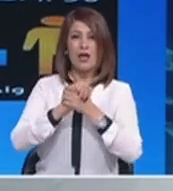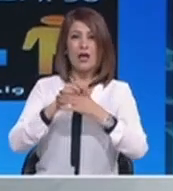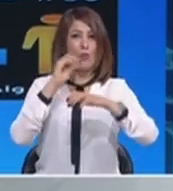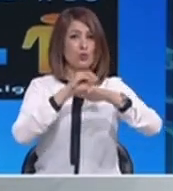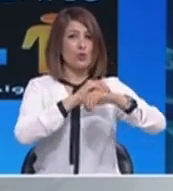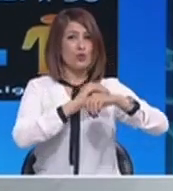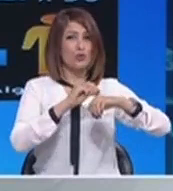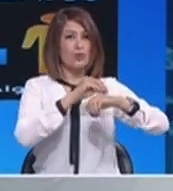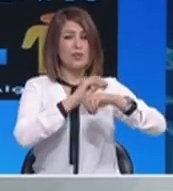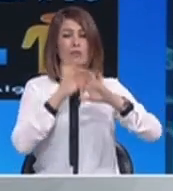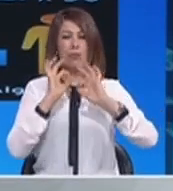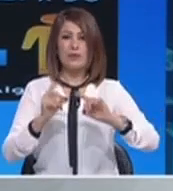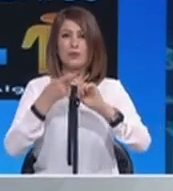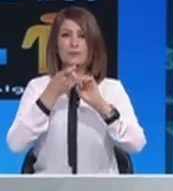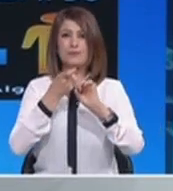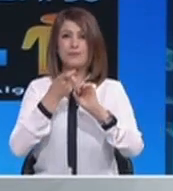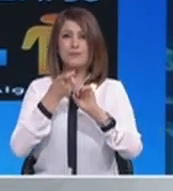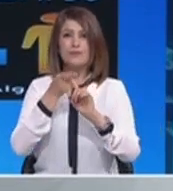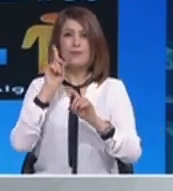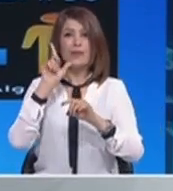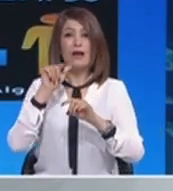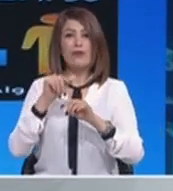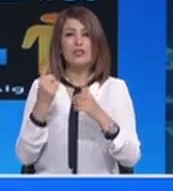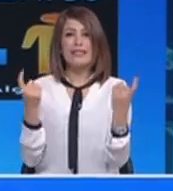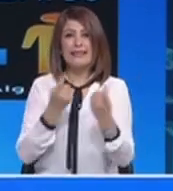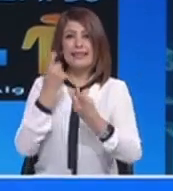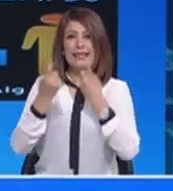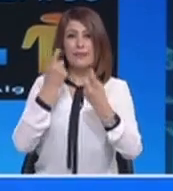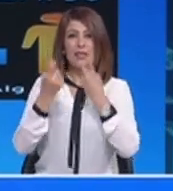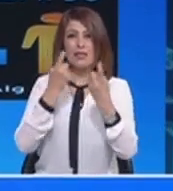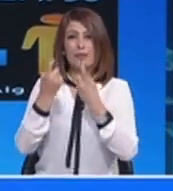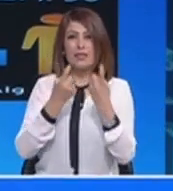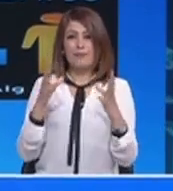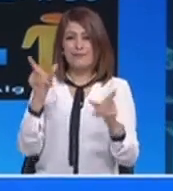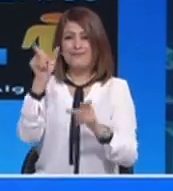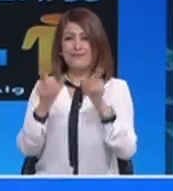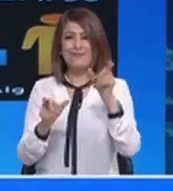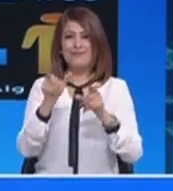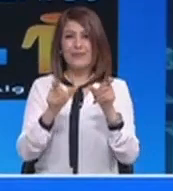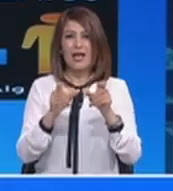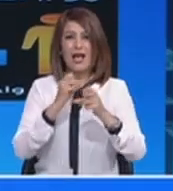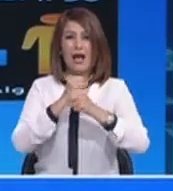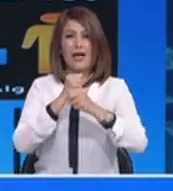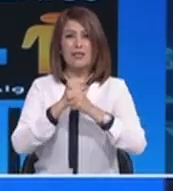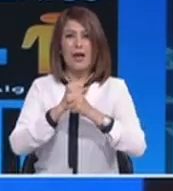عملنا بالسياسه يعني التدريب انتقال هيك ان الطبيه وشبه الطبيه